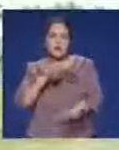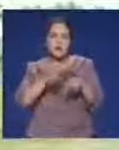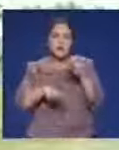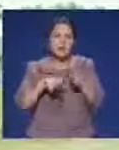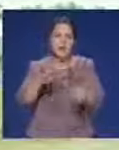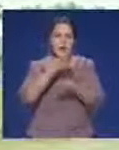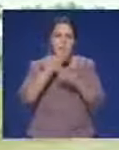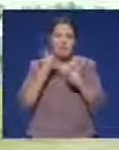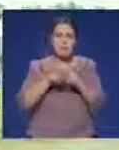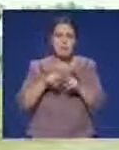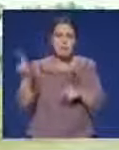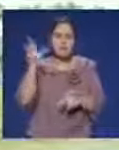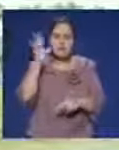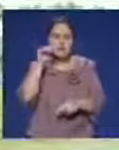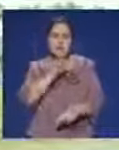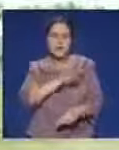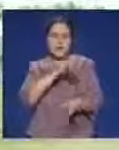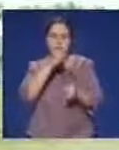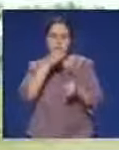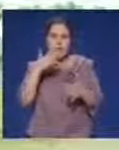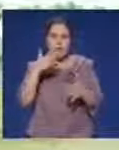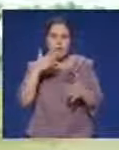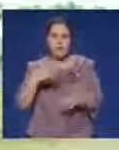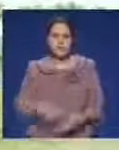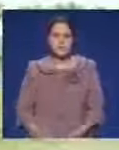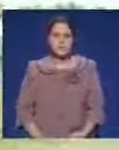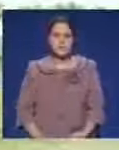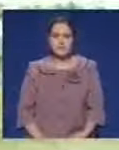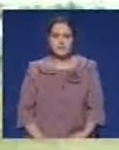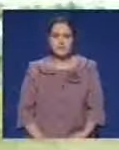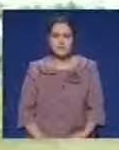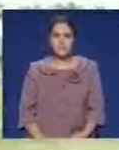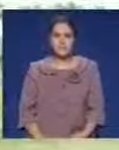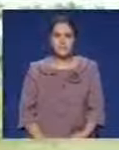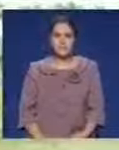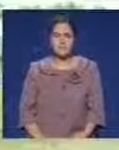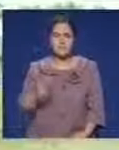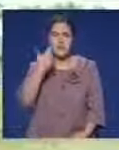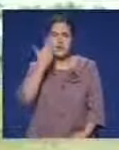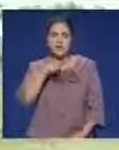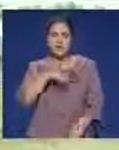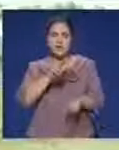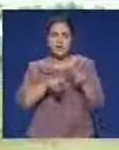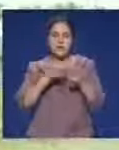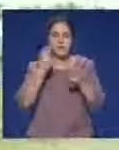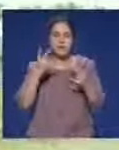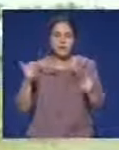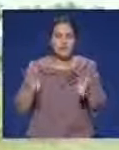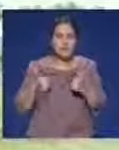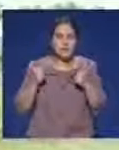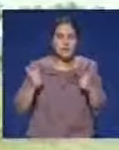и собака уже не работает. Ну, как бы, хоть и у человека нет настроения, надо стараться,